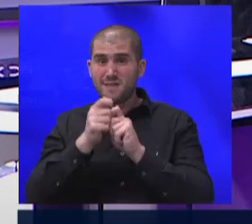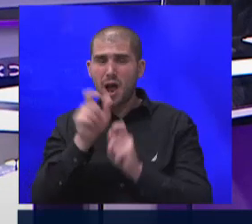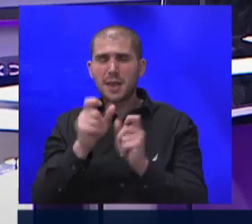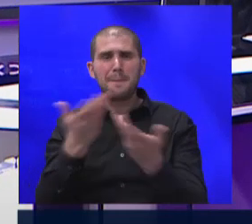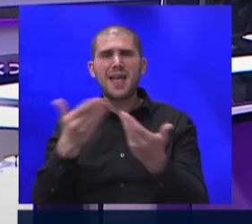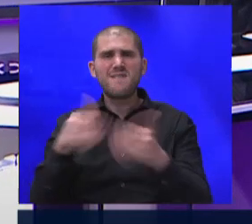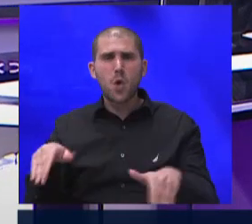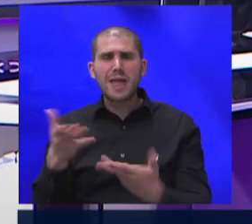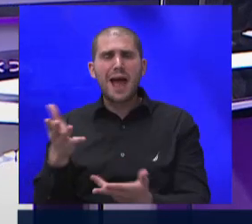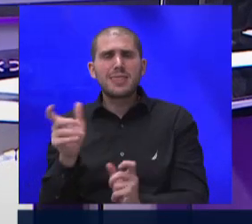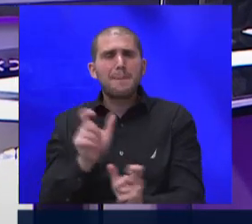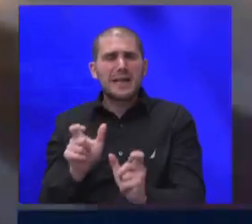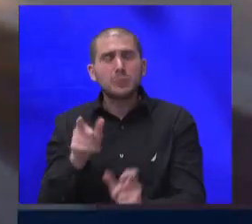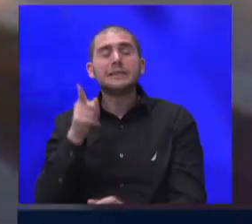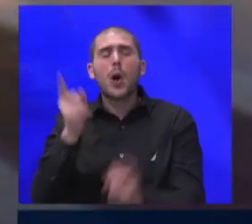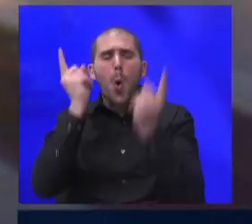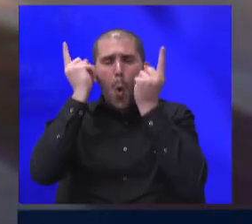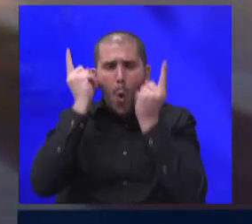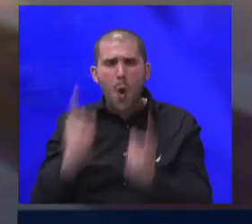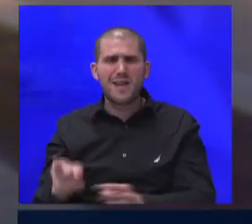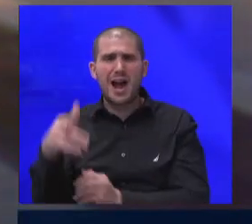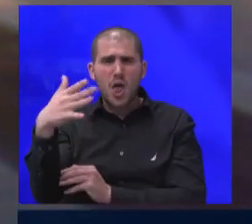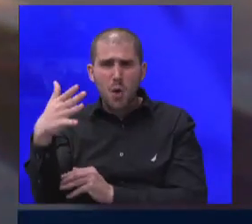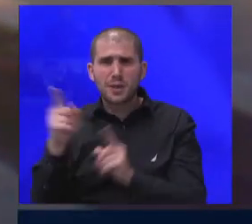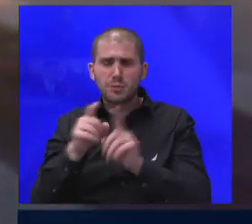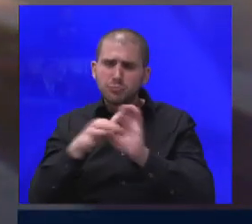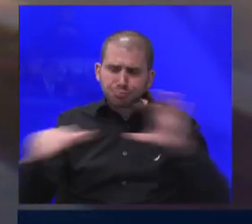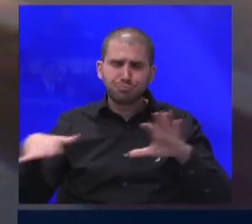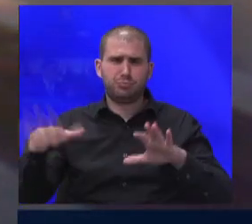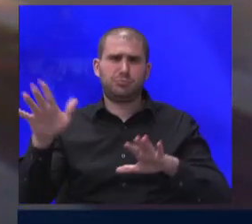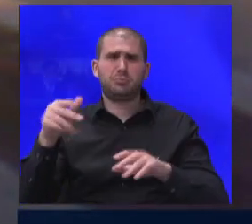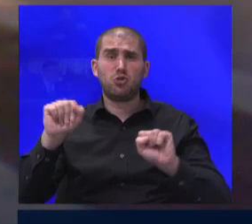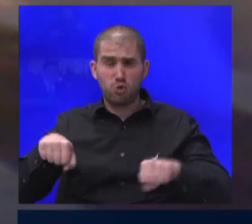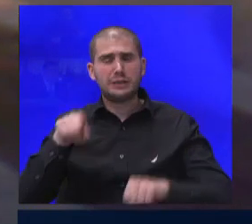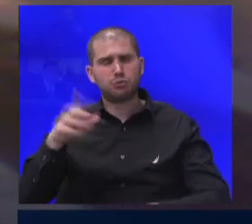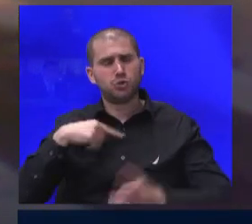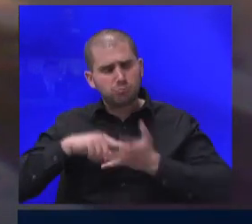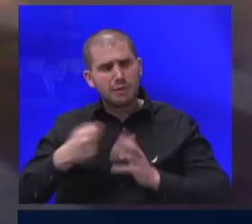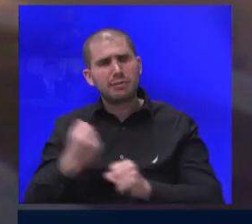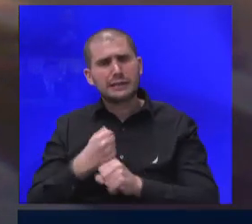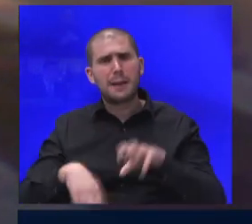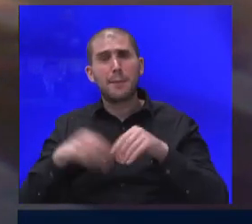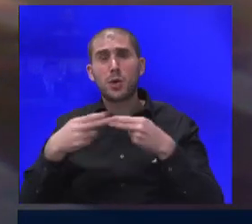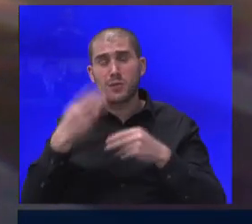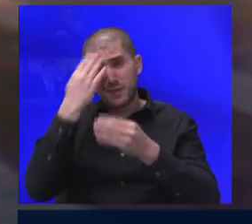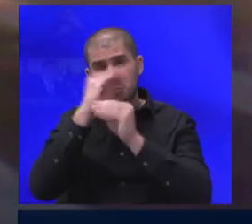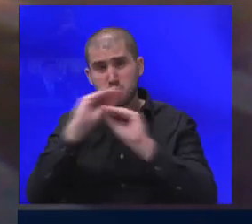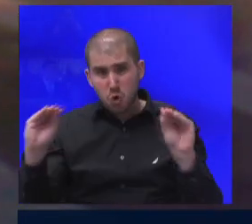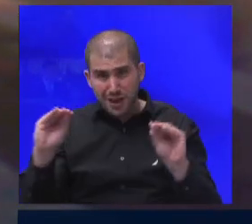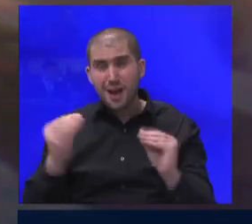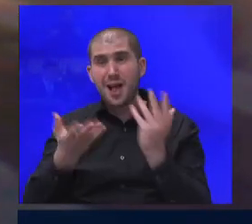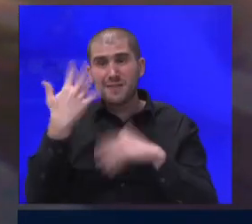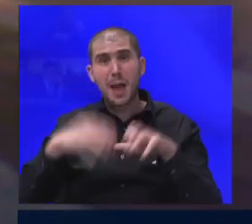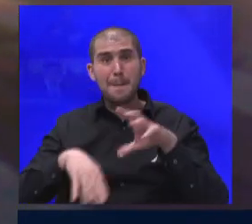זאת חובה לאומית להפריד אותו מהשלטון. וזה מה שאנחנו נעשה בבחירות הקרובות. ואני מודיע לך שלקראת הבחירות,